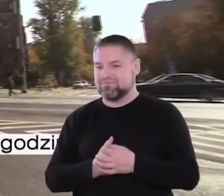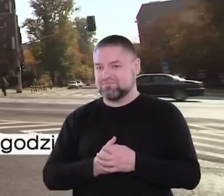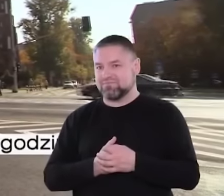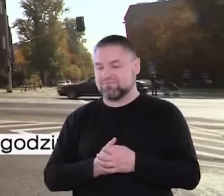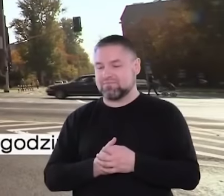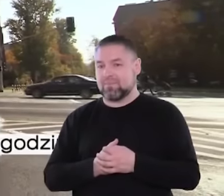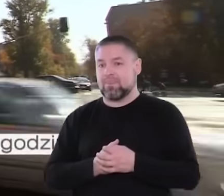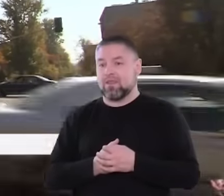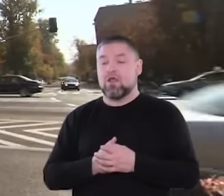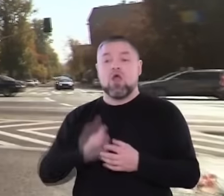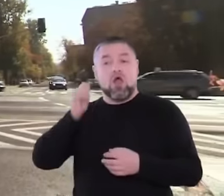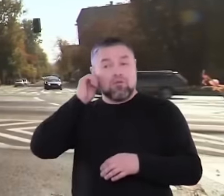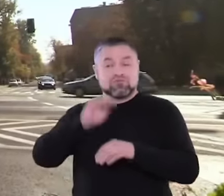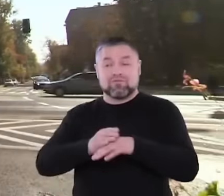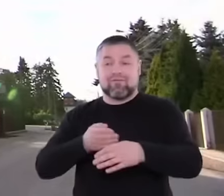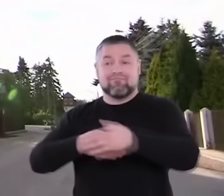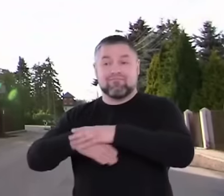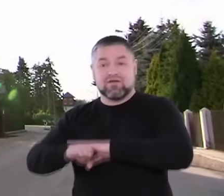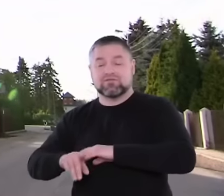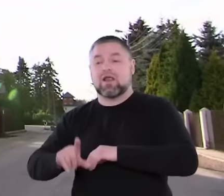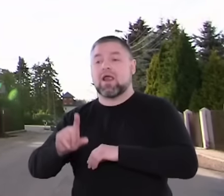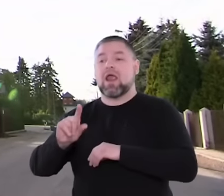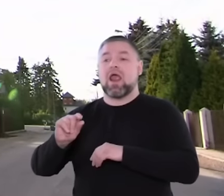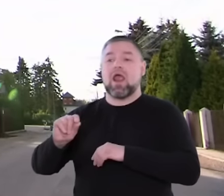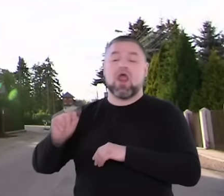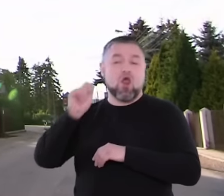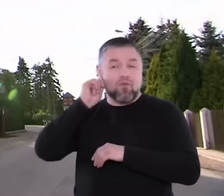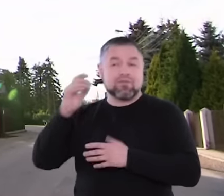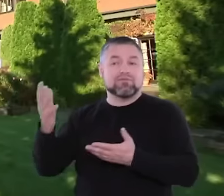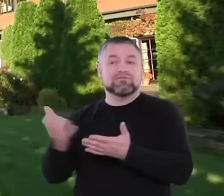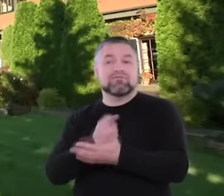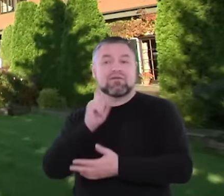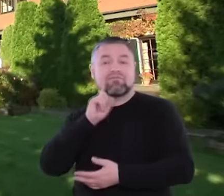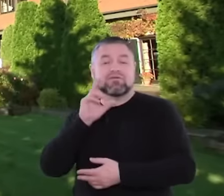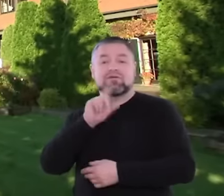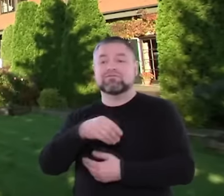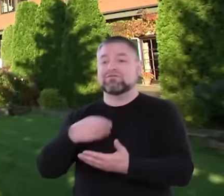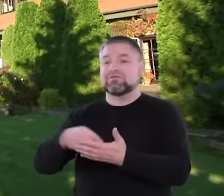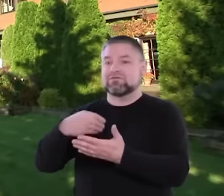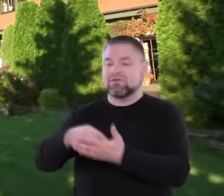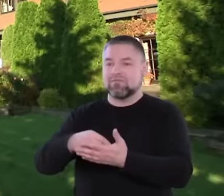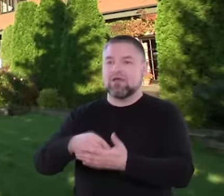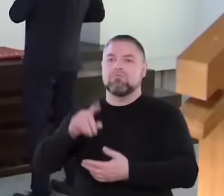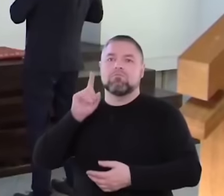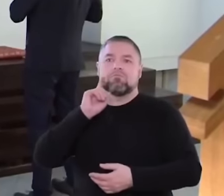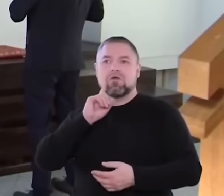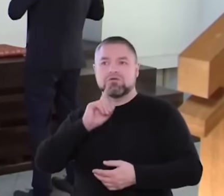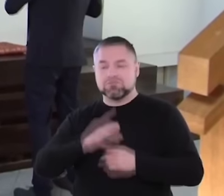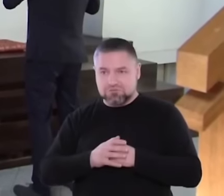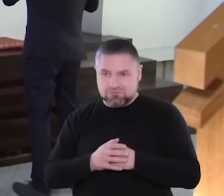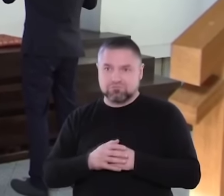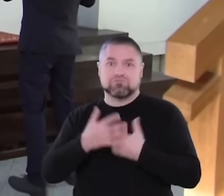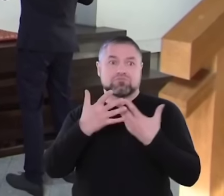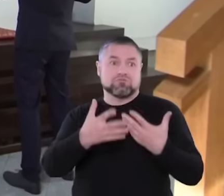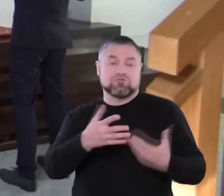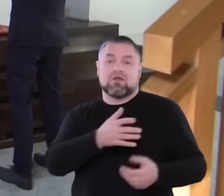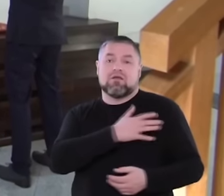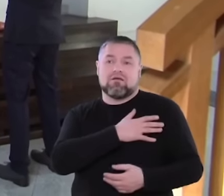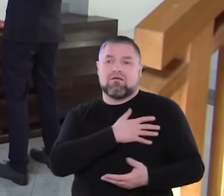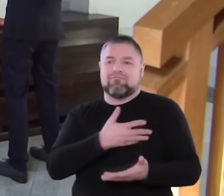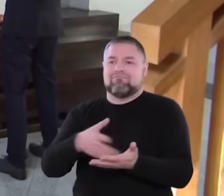Po wyjściu przyjaciółki Anita zabrała Pawła na obiecane zakupy. Mężczyzna bez słowa sprzeciwu korzystał z